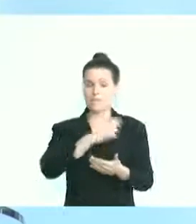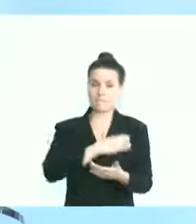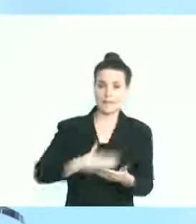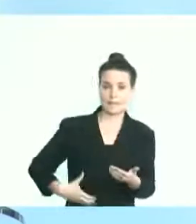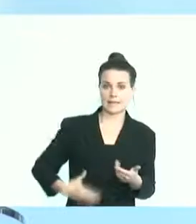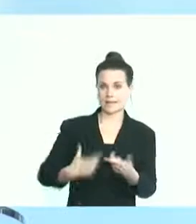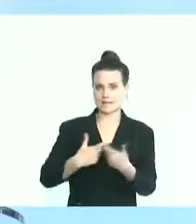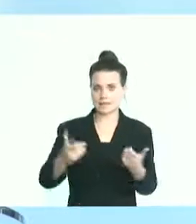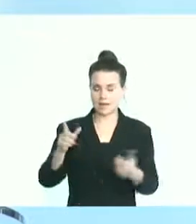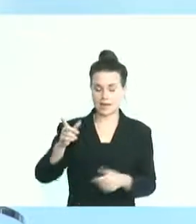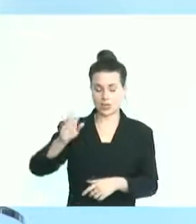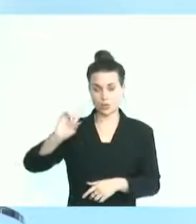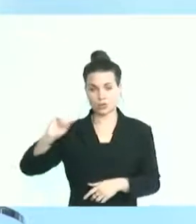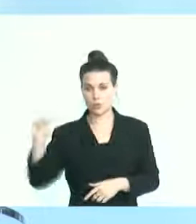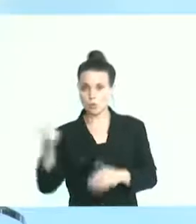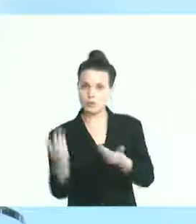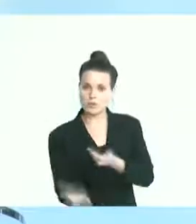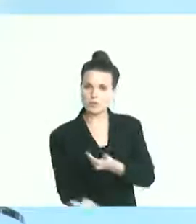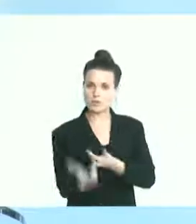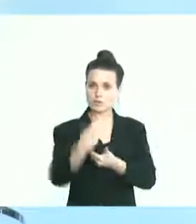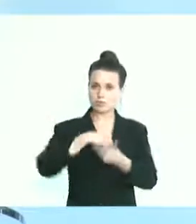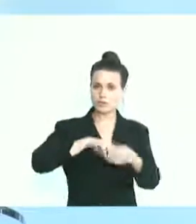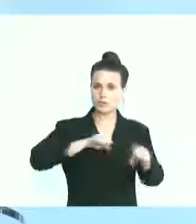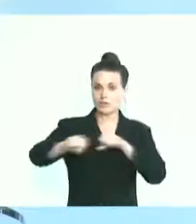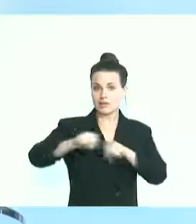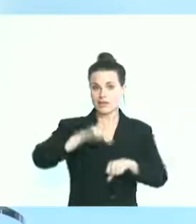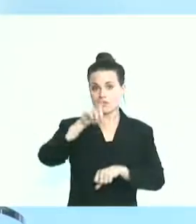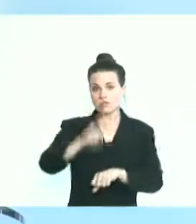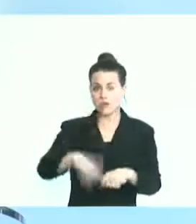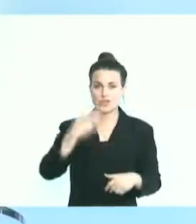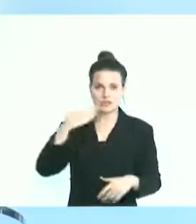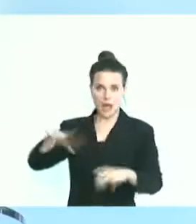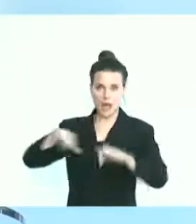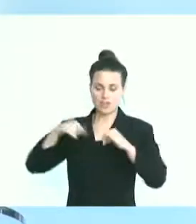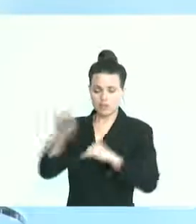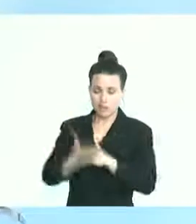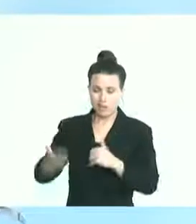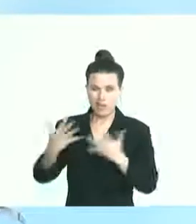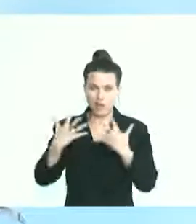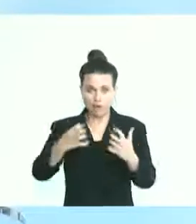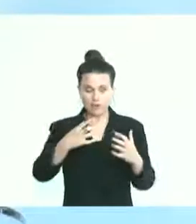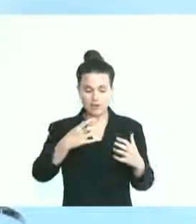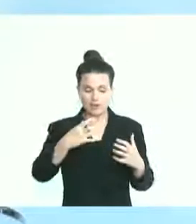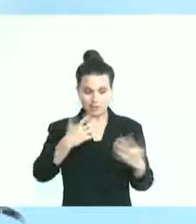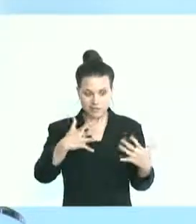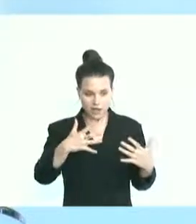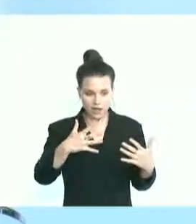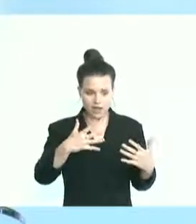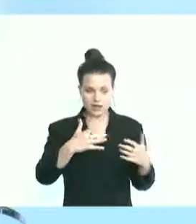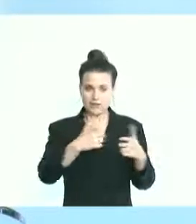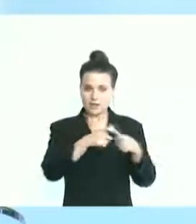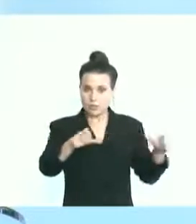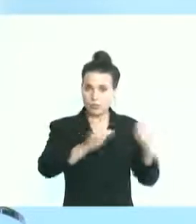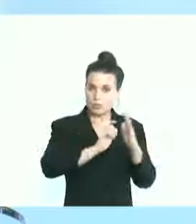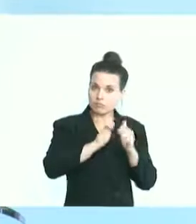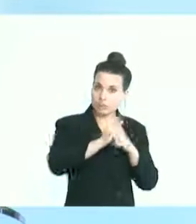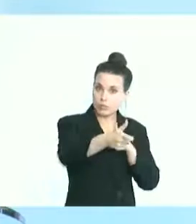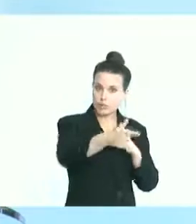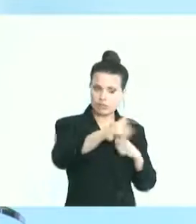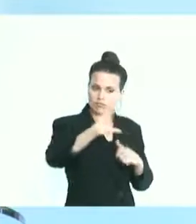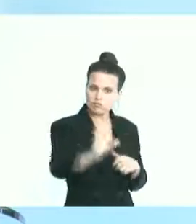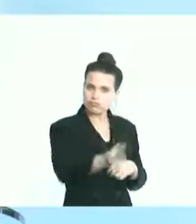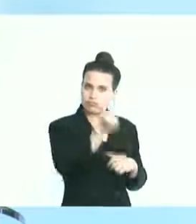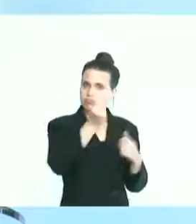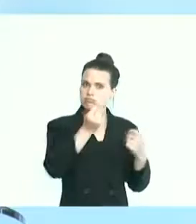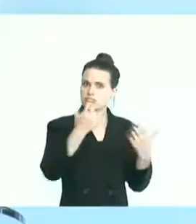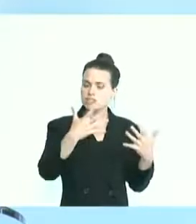évidemment à tous ces jeunes qui ont envie, mais eux, je ne doute pas une seconde qu'ils vont se saisir du dispositif parce qu'en fait, ils le font avant même qu'on les accompagne. Aujourd'hui,